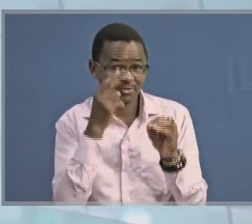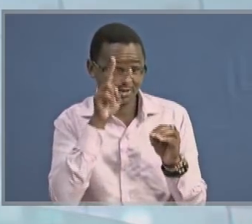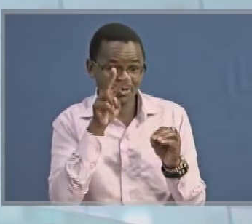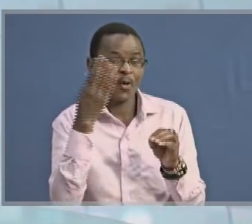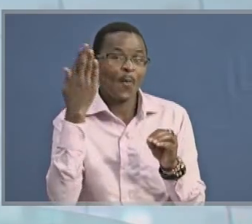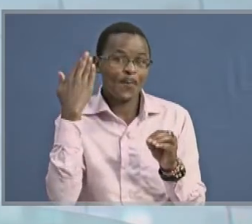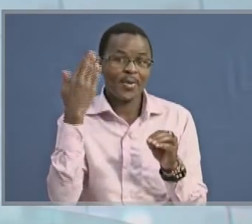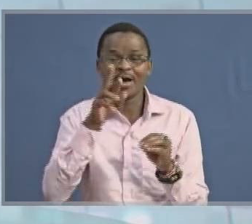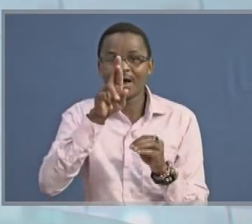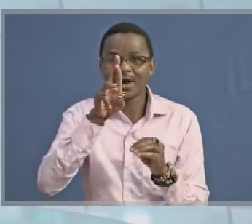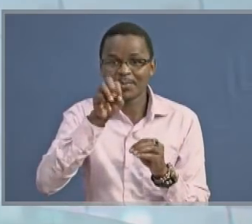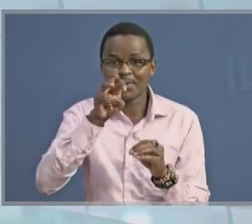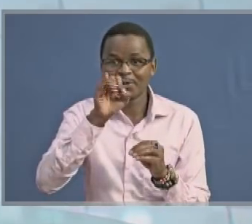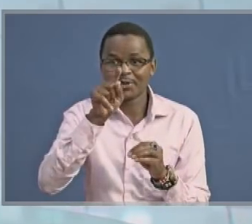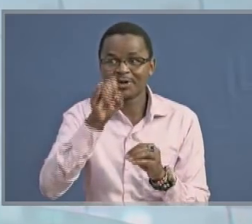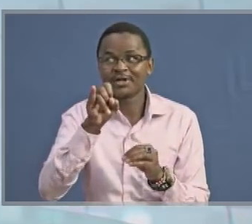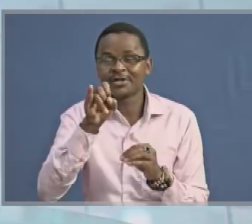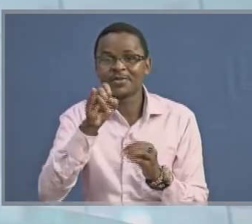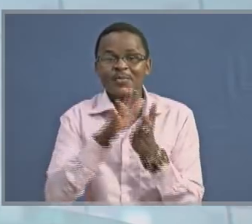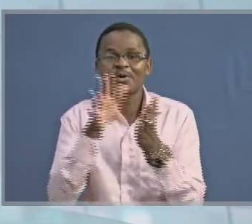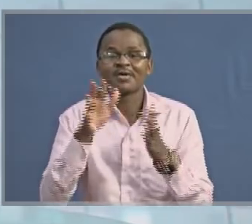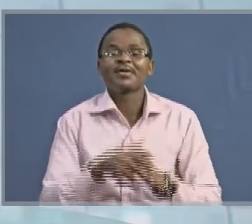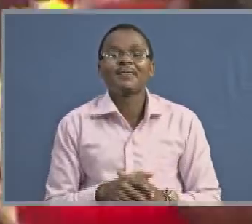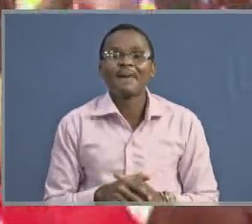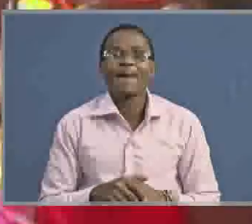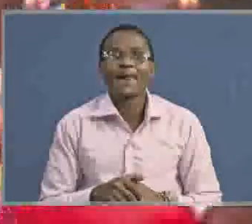nyuma. Rosemary Mwiti na mengi zaidi.